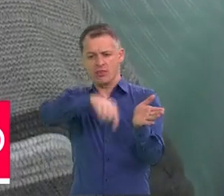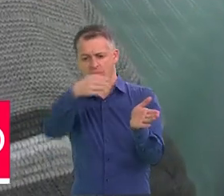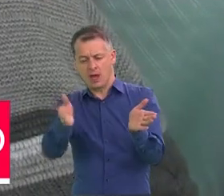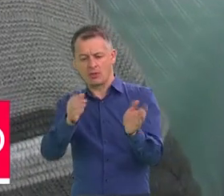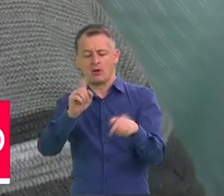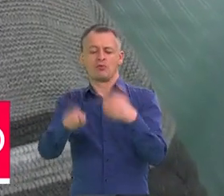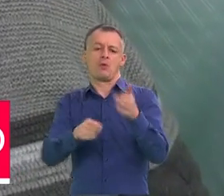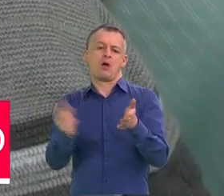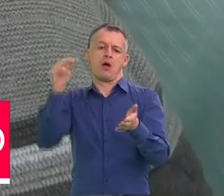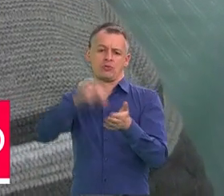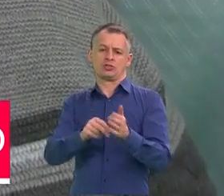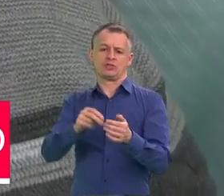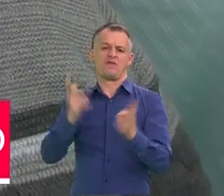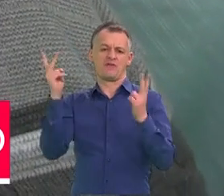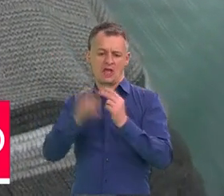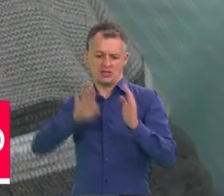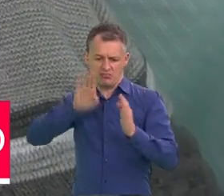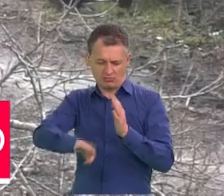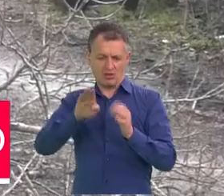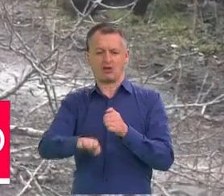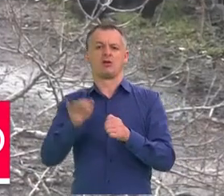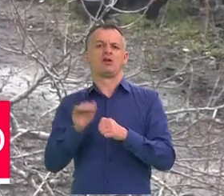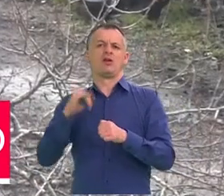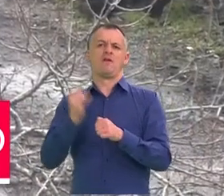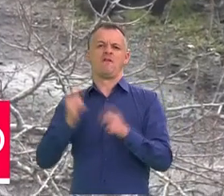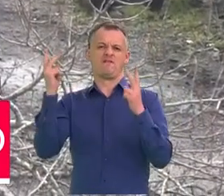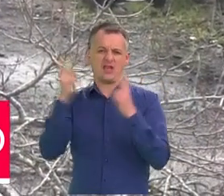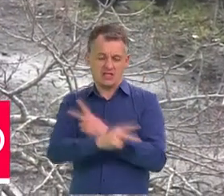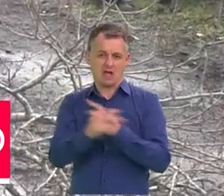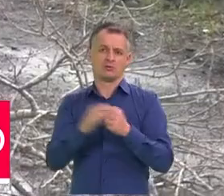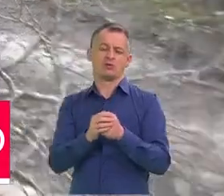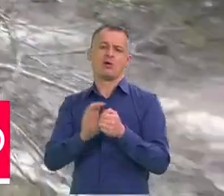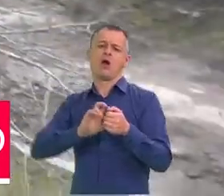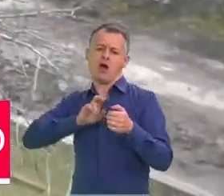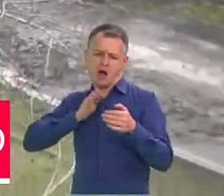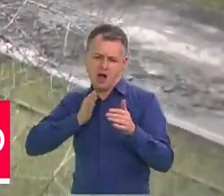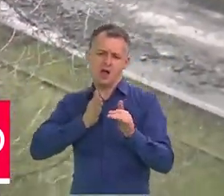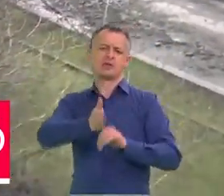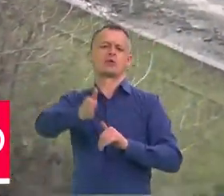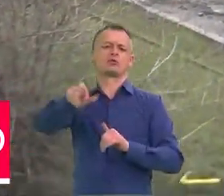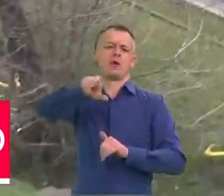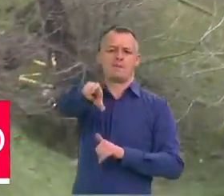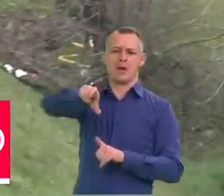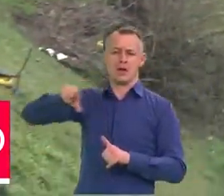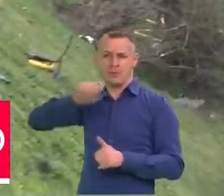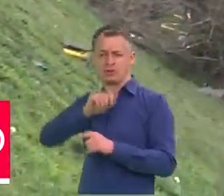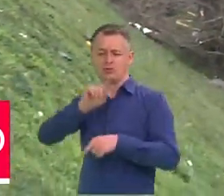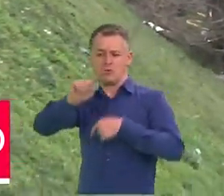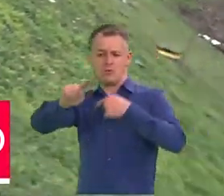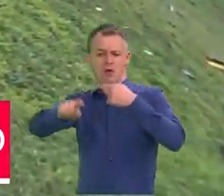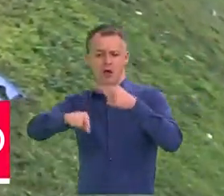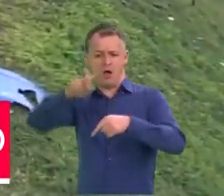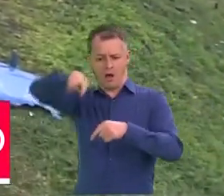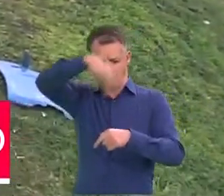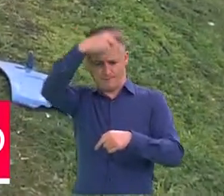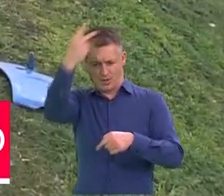accelerația. Și m-am dus peste parapet, s-a dus și parapetul și m-am întors